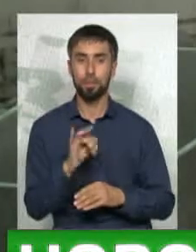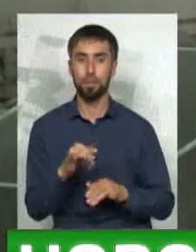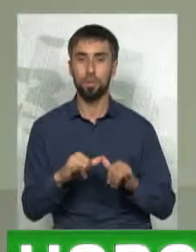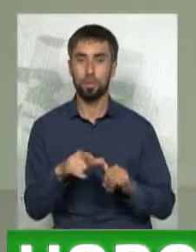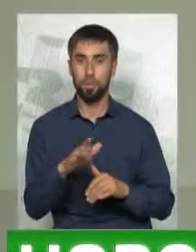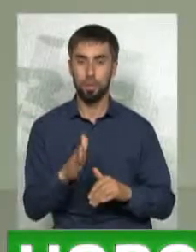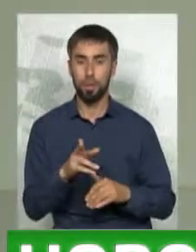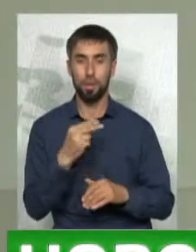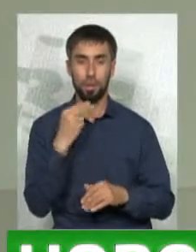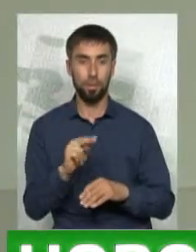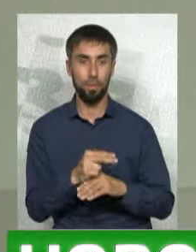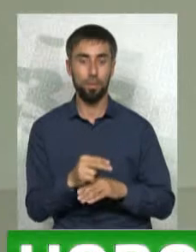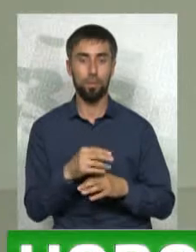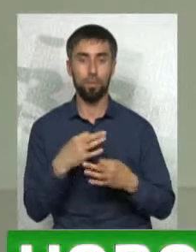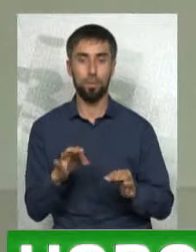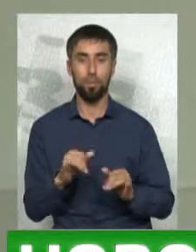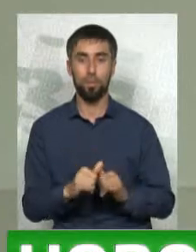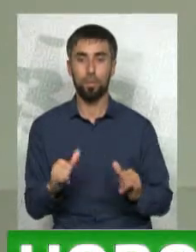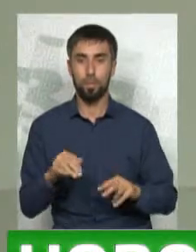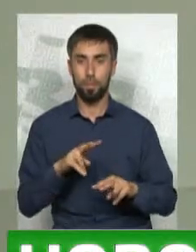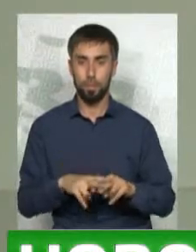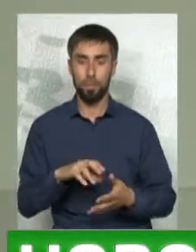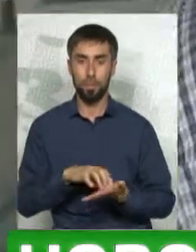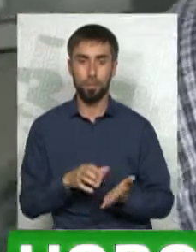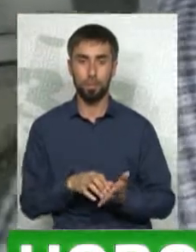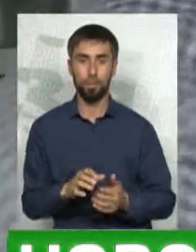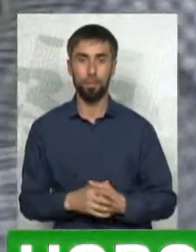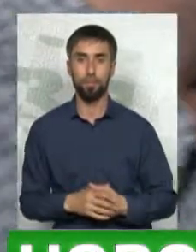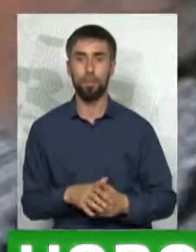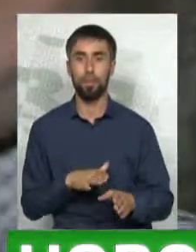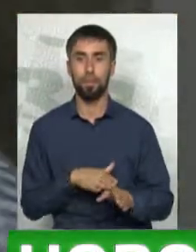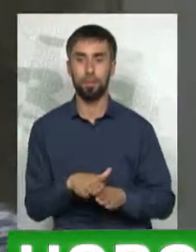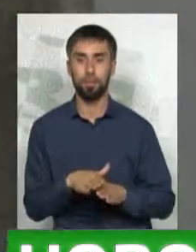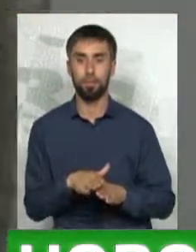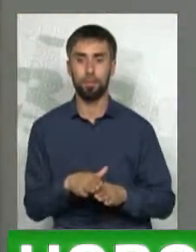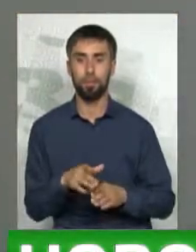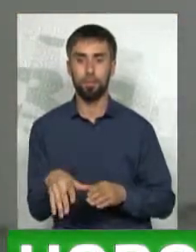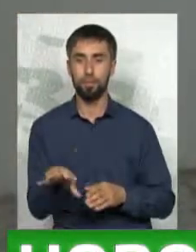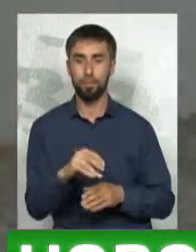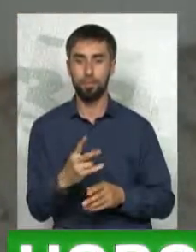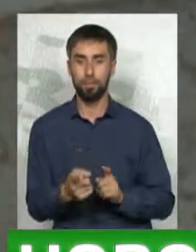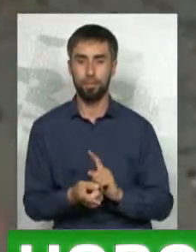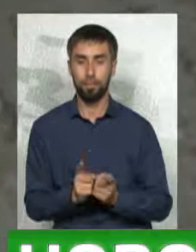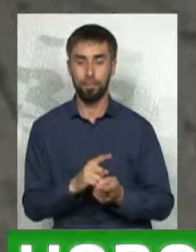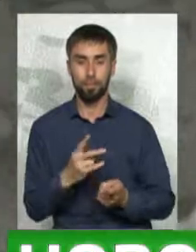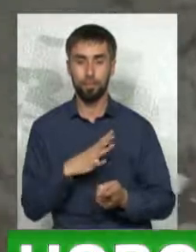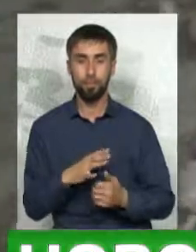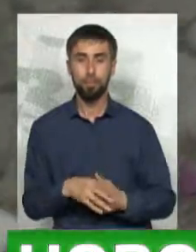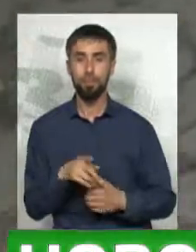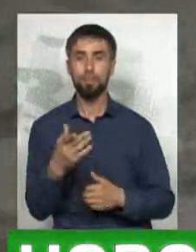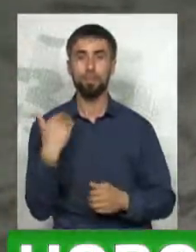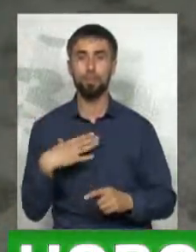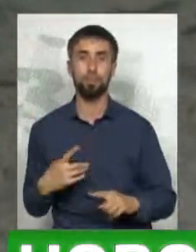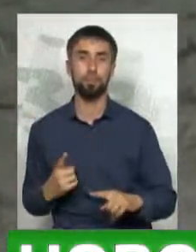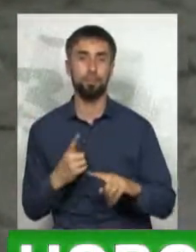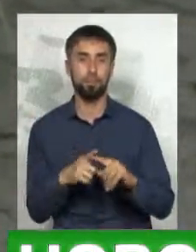столовая. Капремонт позволит увеличить и вместимость помещения. Полностью угол маляхам худший жир. Пристройки, а есть столовая